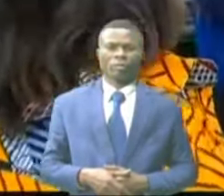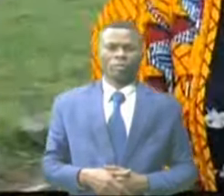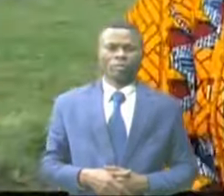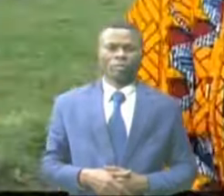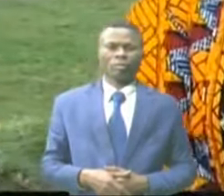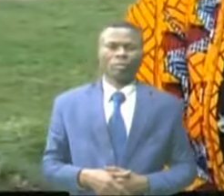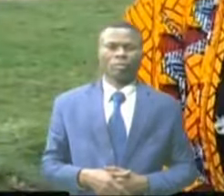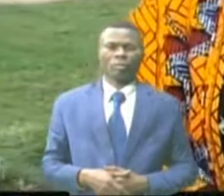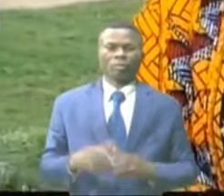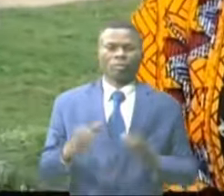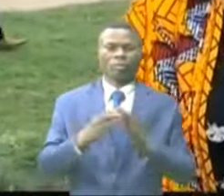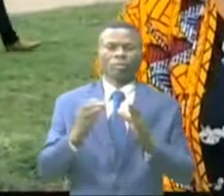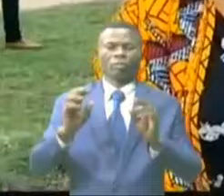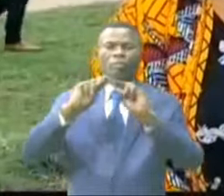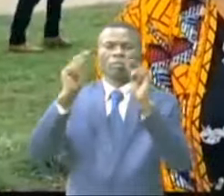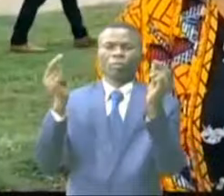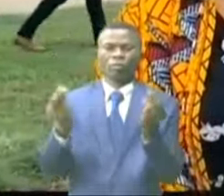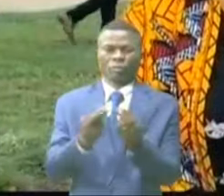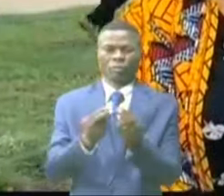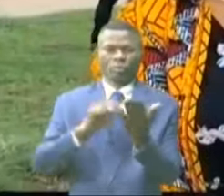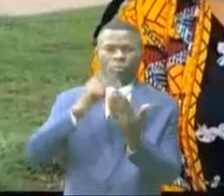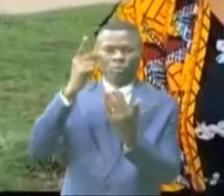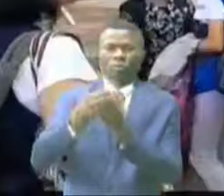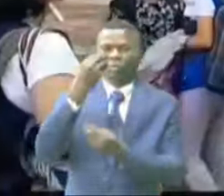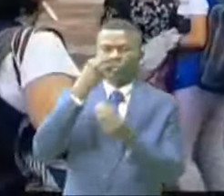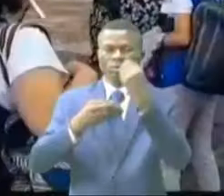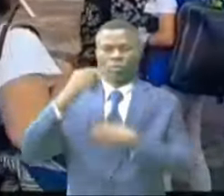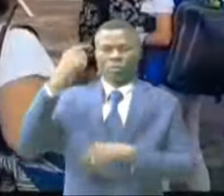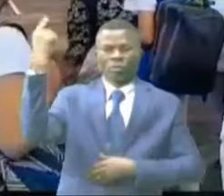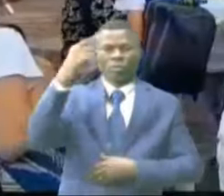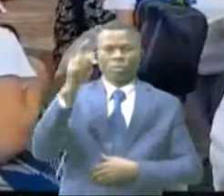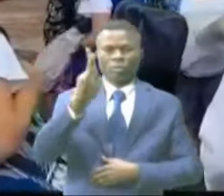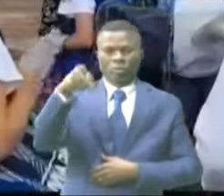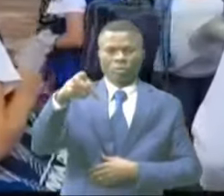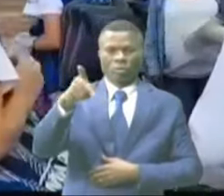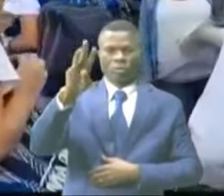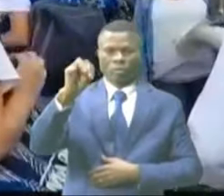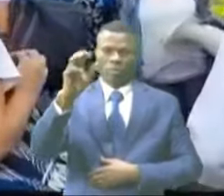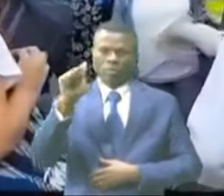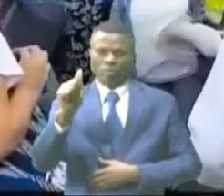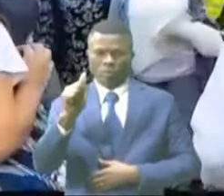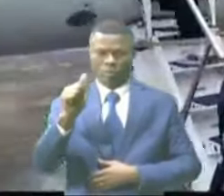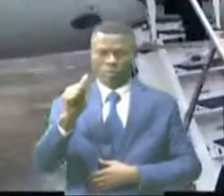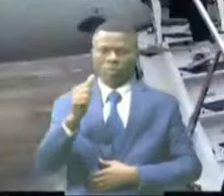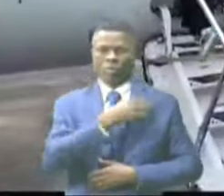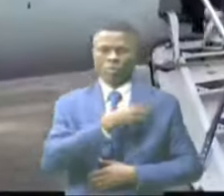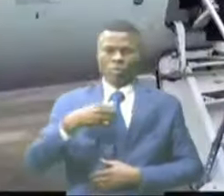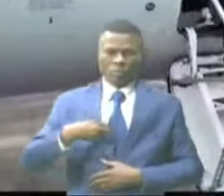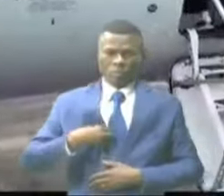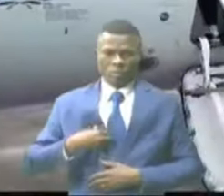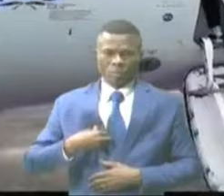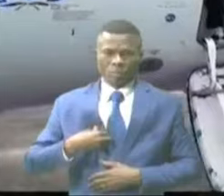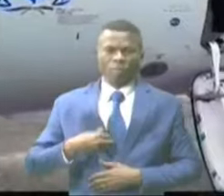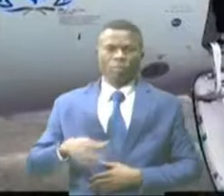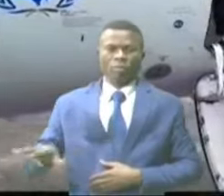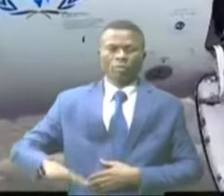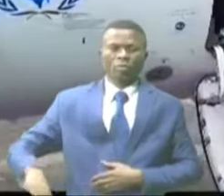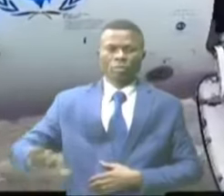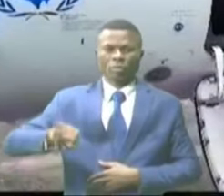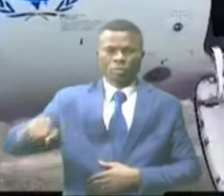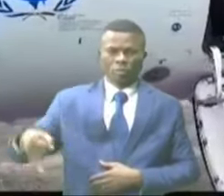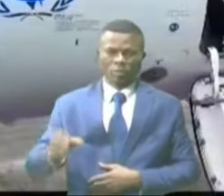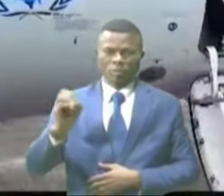Tanganyika, avec la délégation du programme alimentaire mondial PAM, conduite par l'Altesse royale de la Jordanie, Sahra